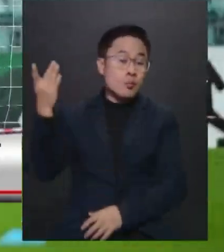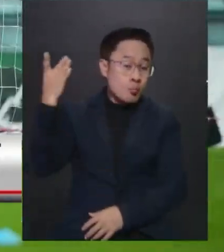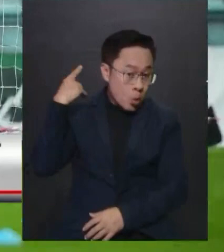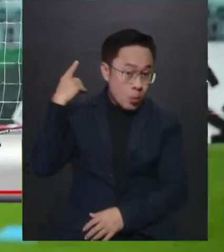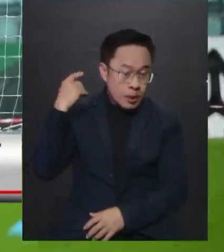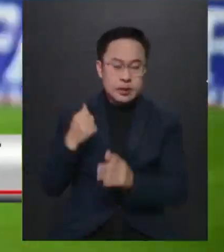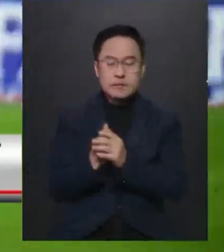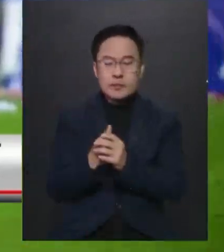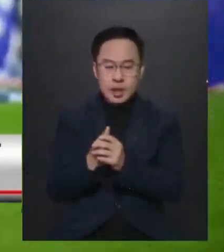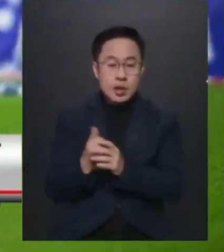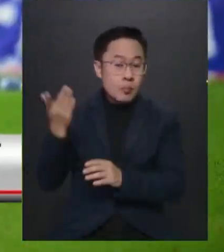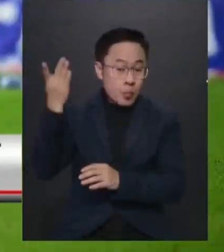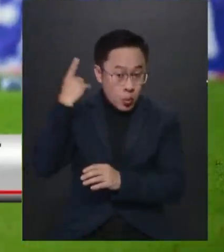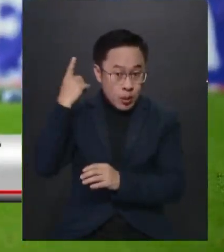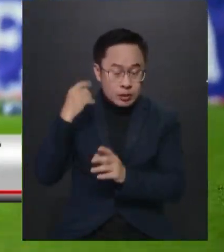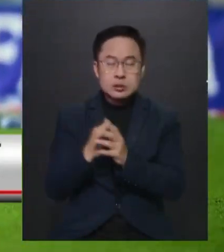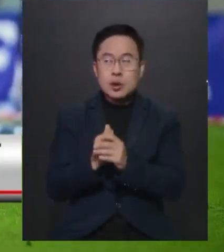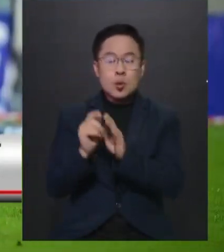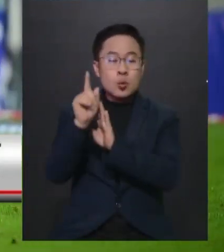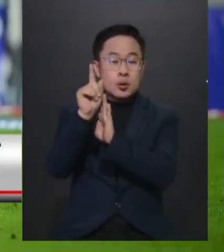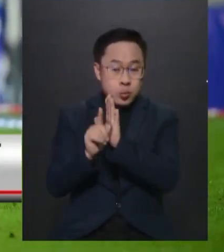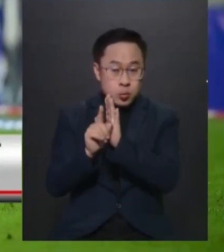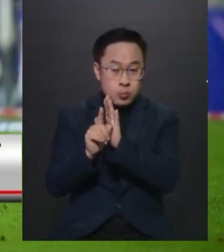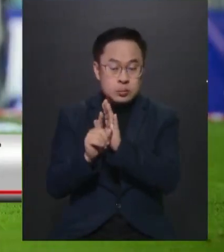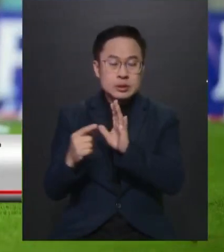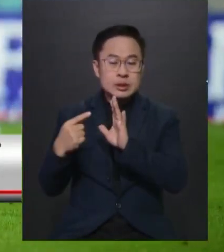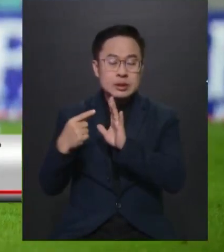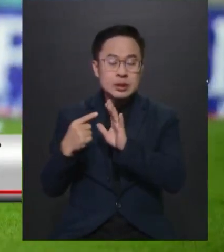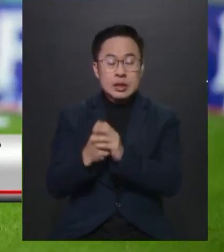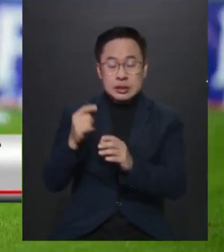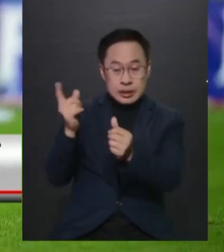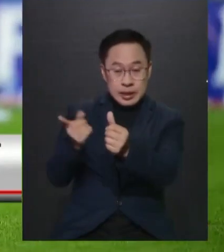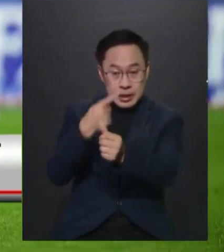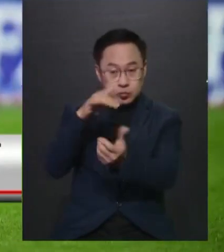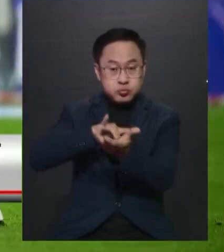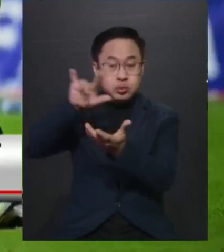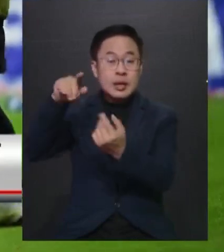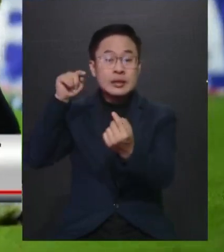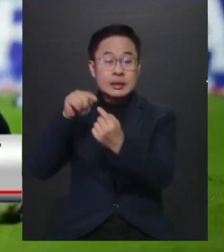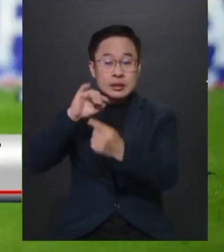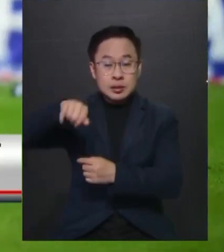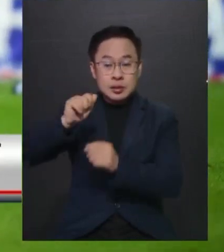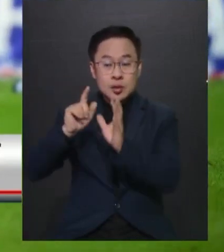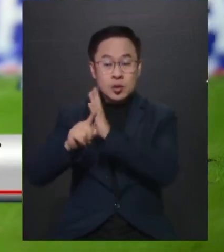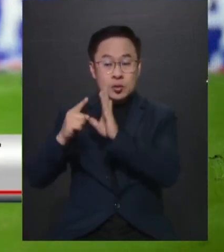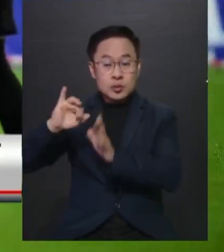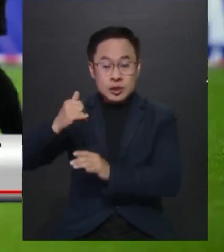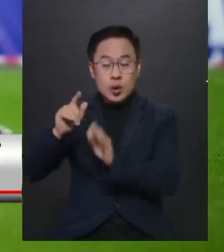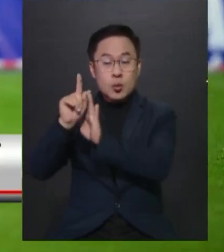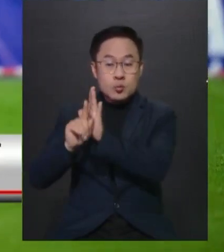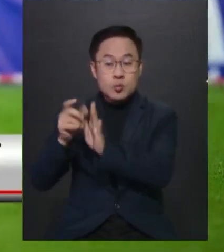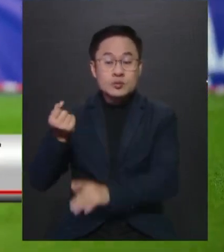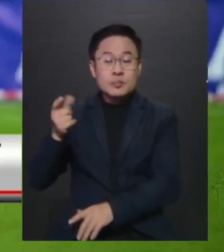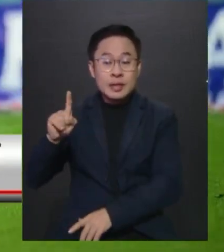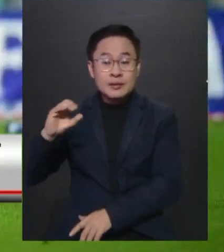ที่เอสโตเนียว่าเท่าไหร่เลขตัวเดียวนะคะคุณ 7องศา8องศาม ีรายงานว่าเมื่อวานนี้ครับที่นักเตะไทยซ้อมเนี่ยจากภาพที่เห็นเลยเนี่ยอาก